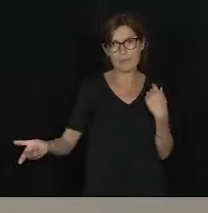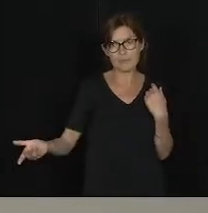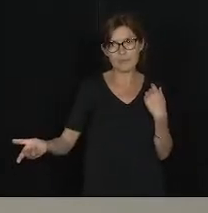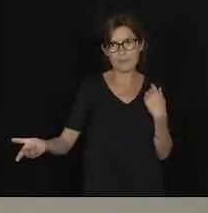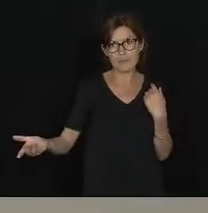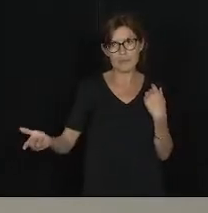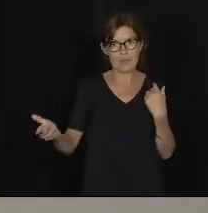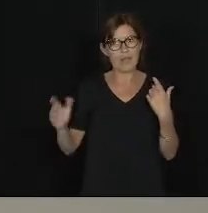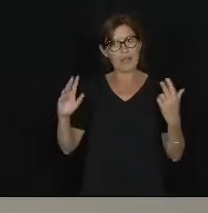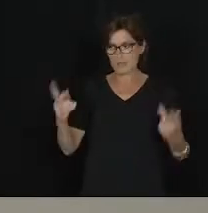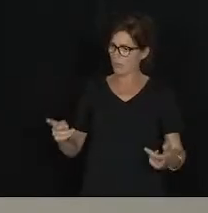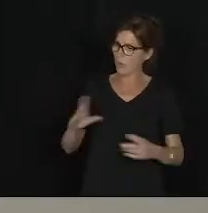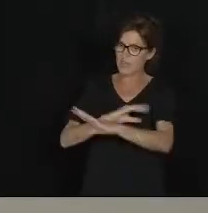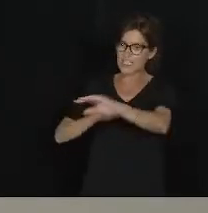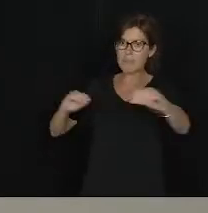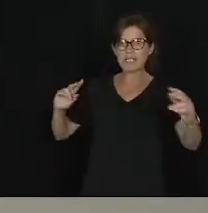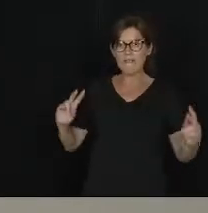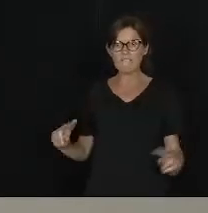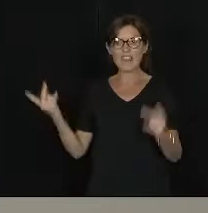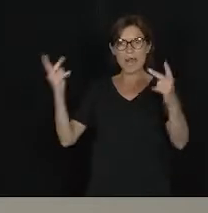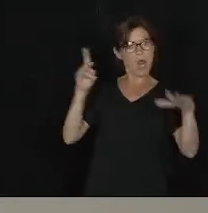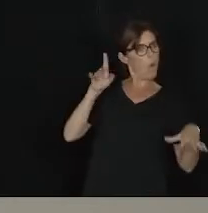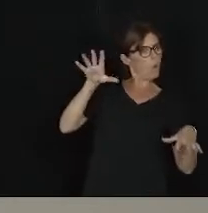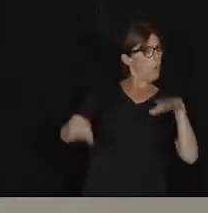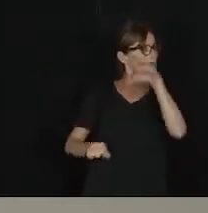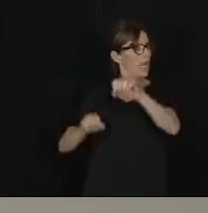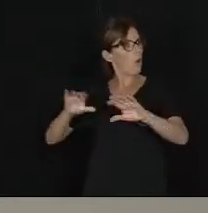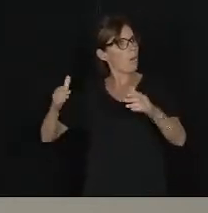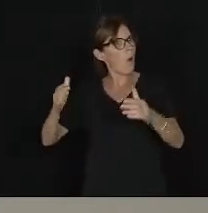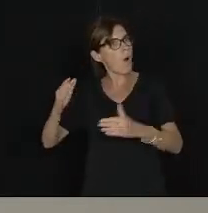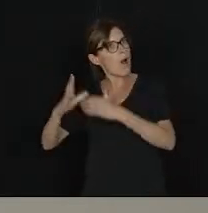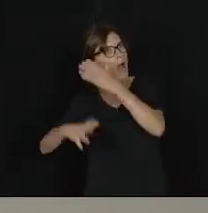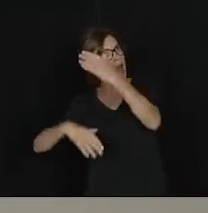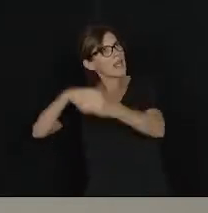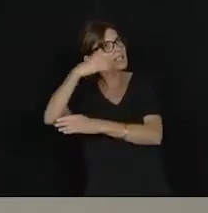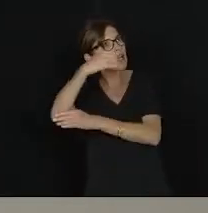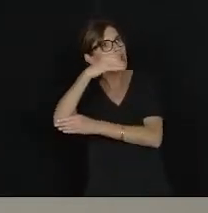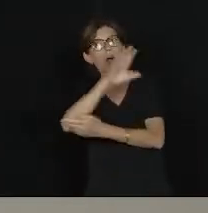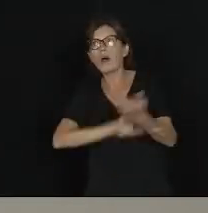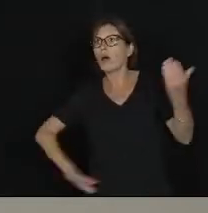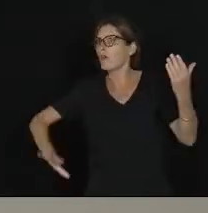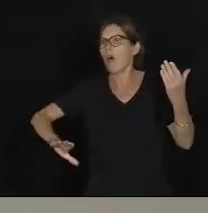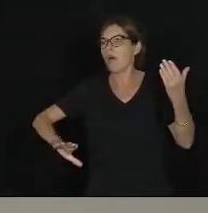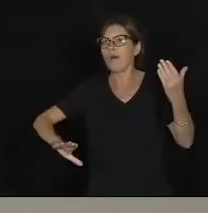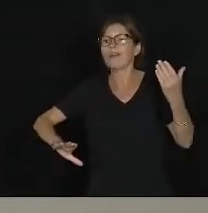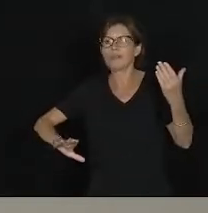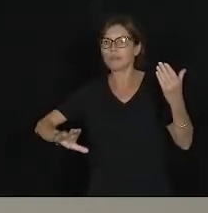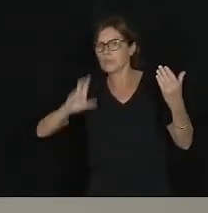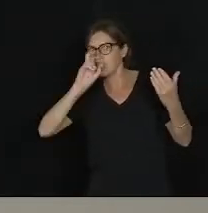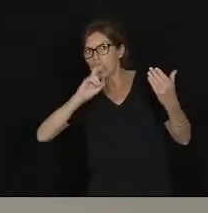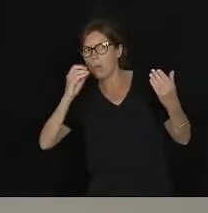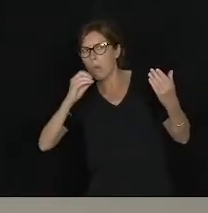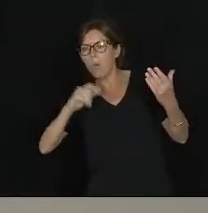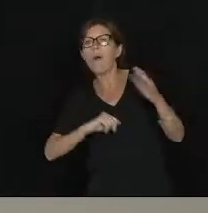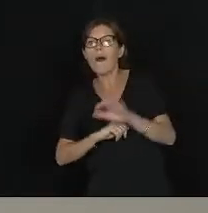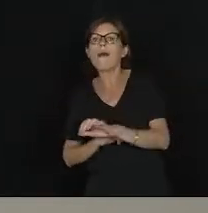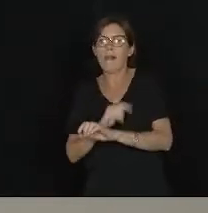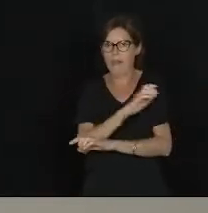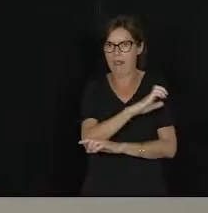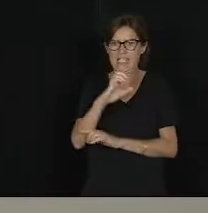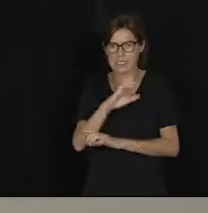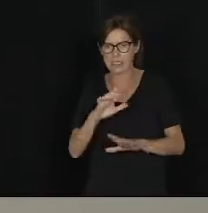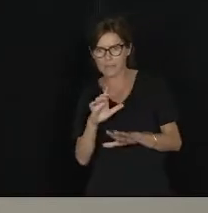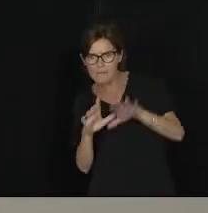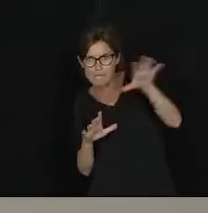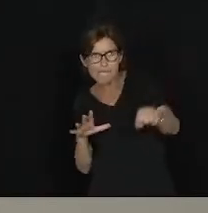qui doit être conquis, et comme il ne peut pas être conquis outre-mer, il sera conquis à l'Est. Ce Lebensraum, espace vital, c'est donc